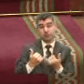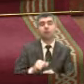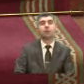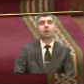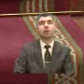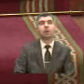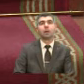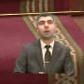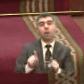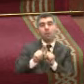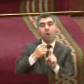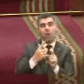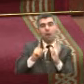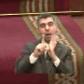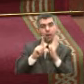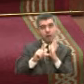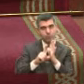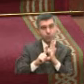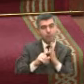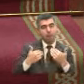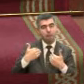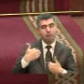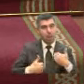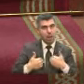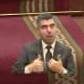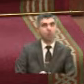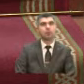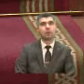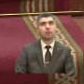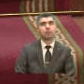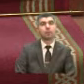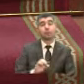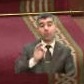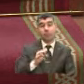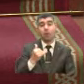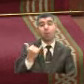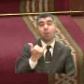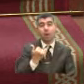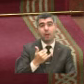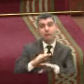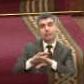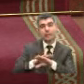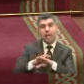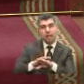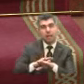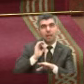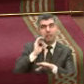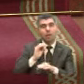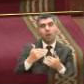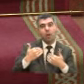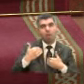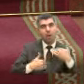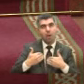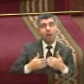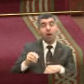التي تتوفر على قانون اطار في مجال الاعاقه، نحن من البلدان التي لديها سياسه عموميه في مجال الاعاقه، نحن كذلك